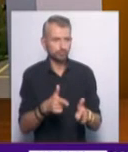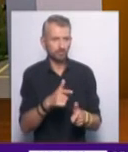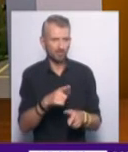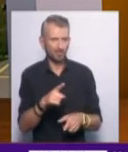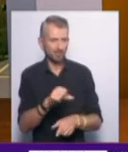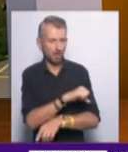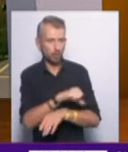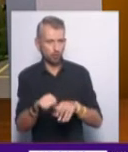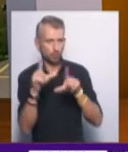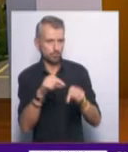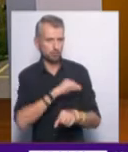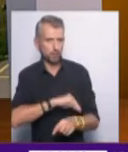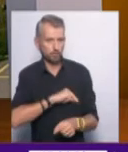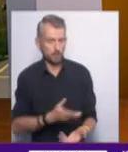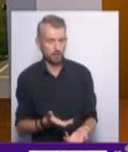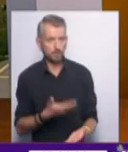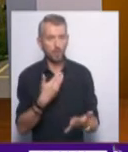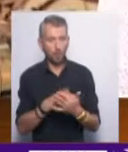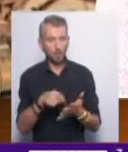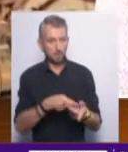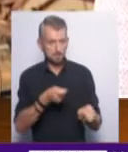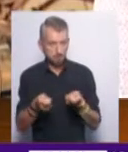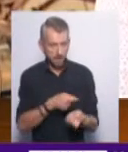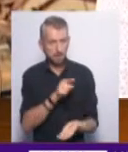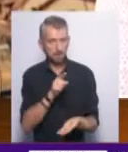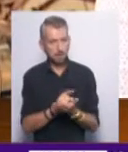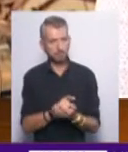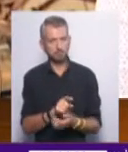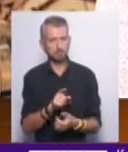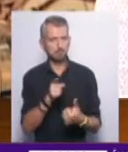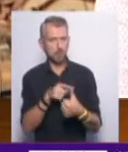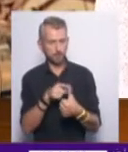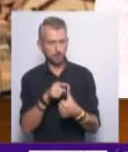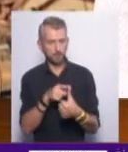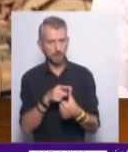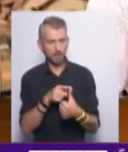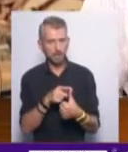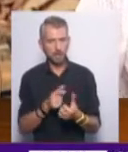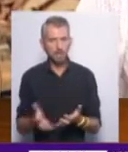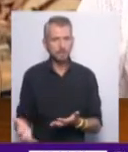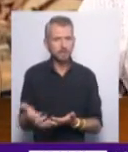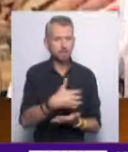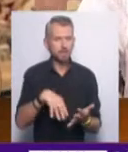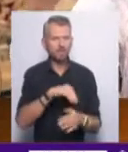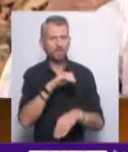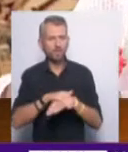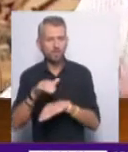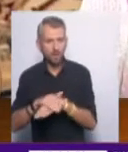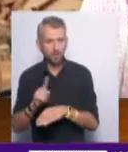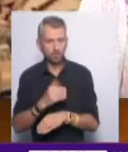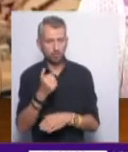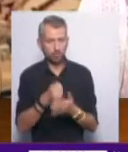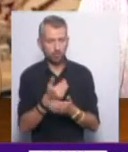кордоном працювати. От мерія має, мабуть, перше, зібрати всі факти, що до вас